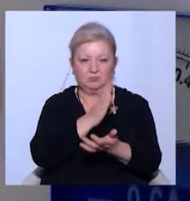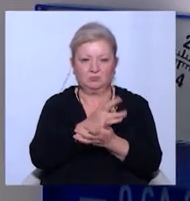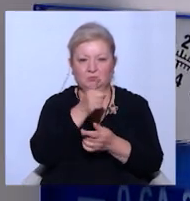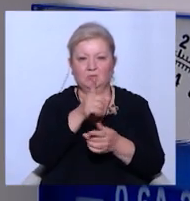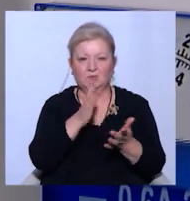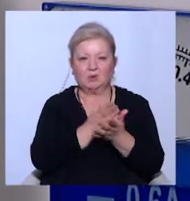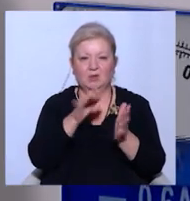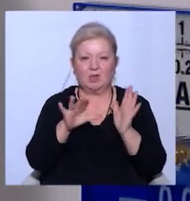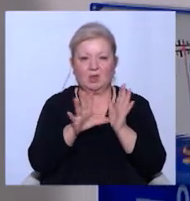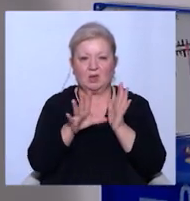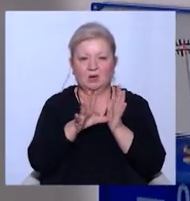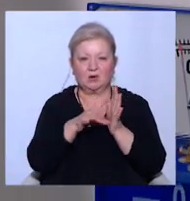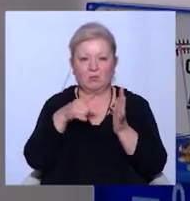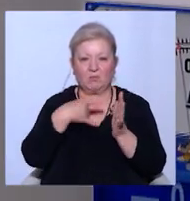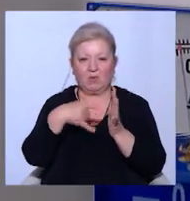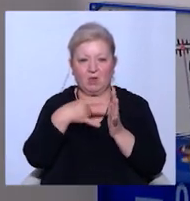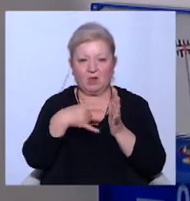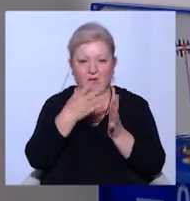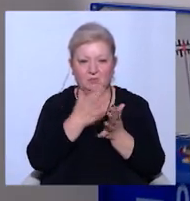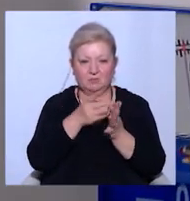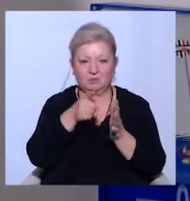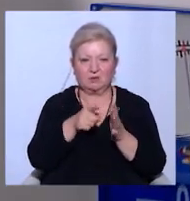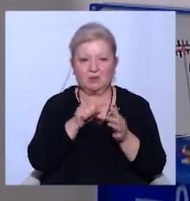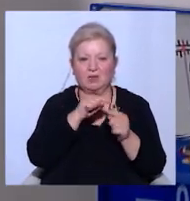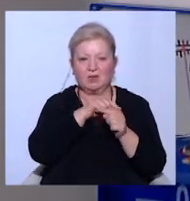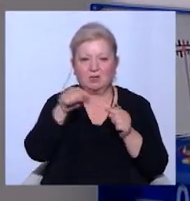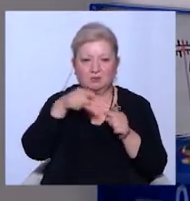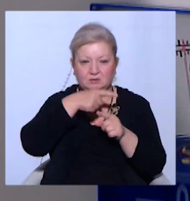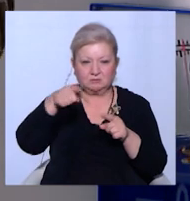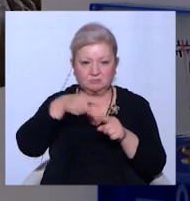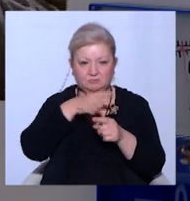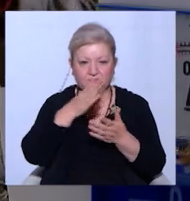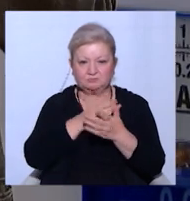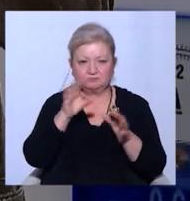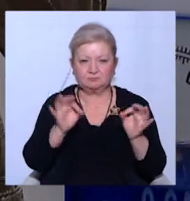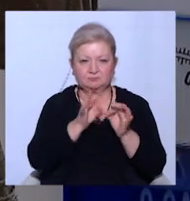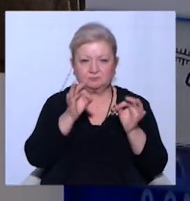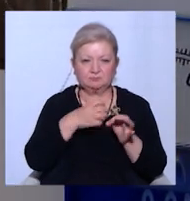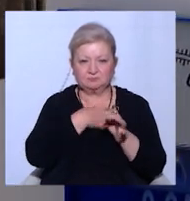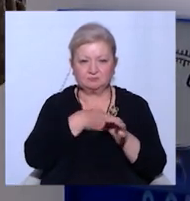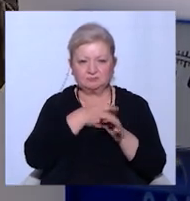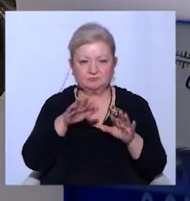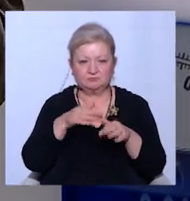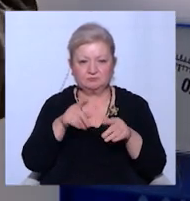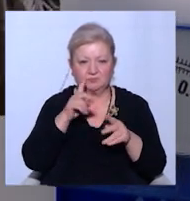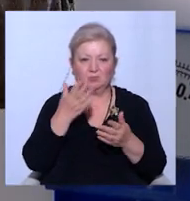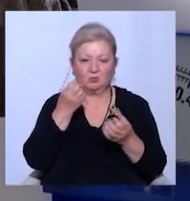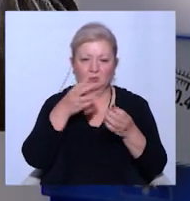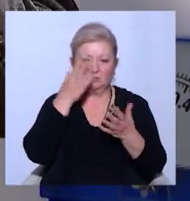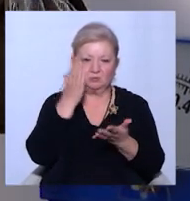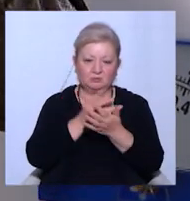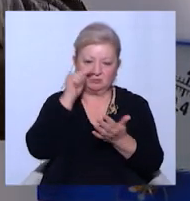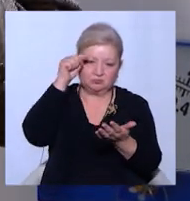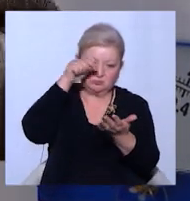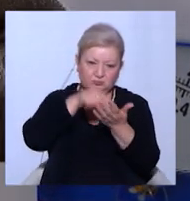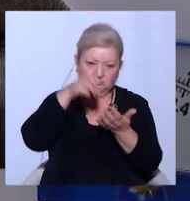მომენტში მოწყდება მწვანე ბურთულა აი ამ მაგნის და იწყებს ვარდას. ისმის შეკითხვა,